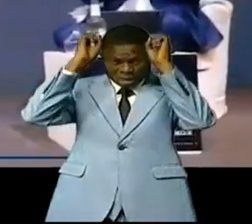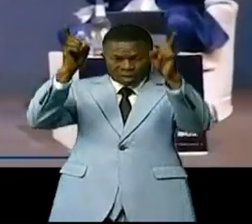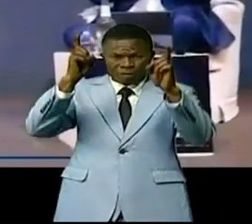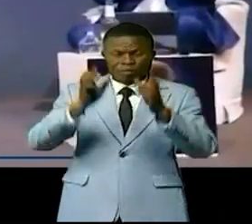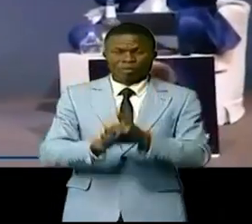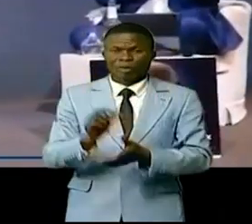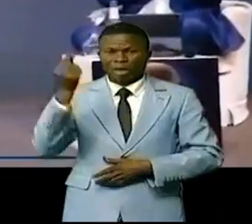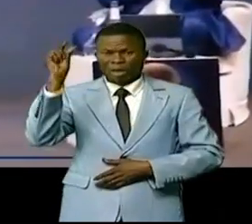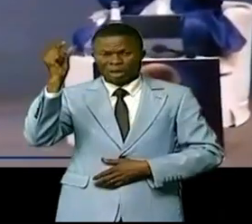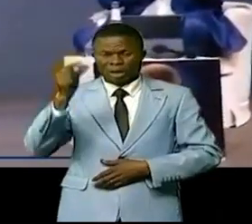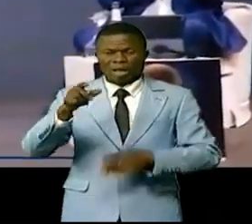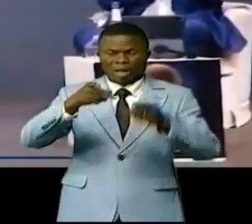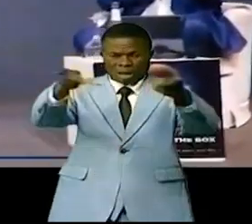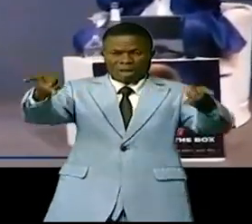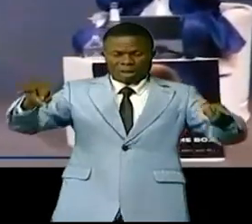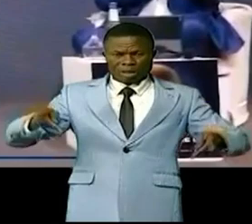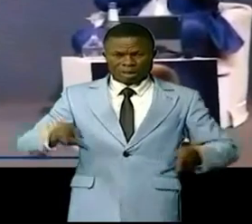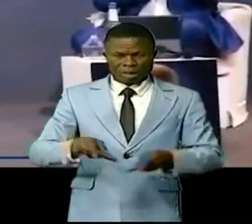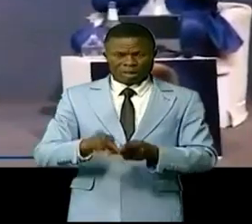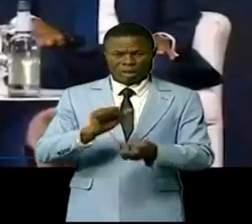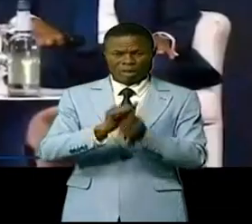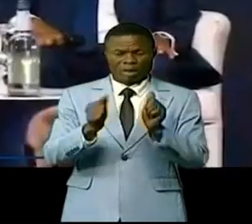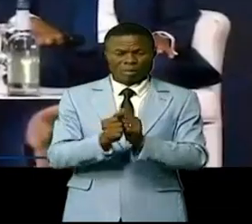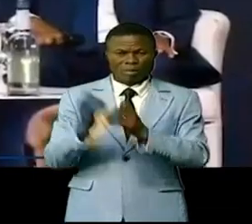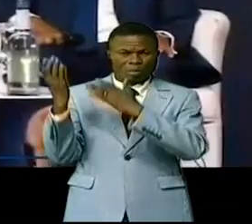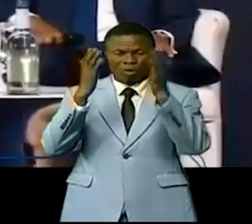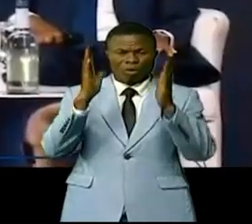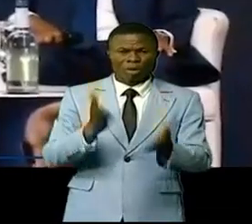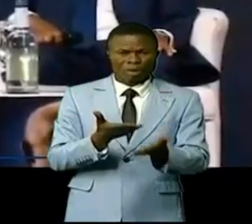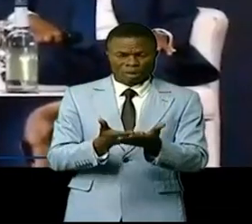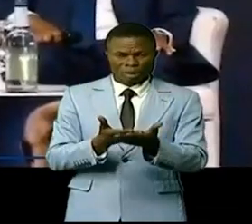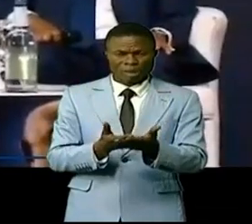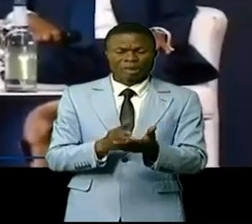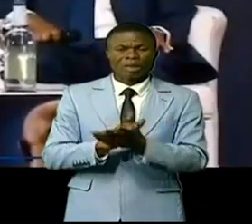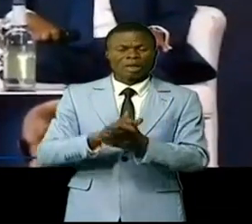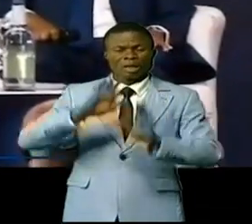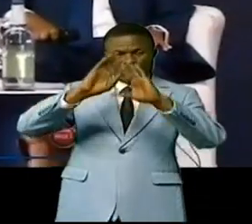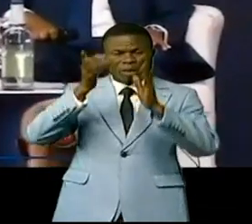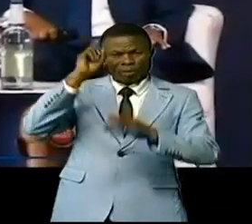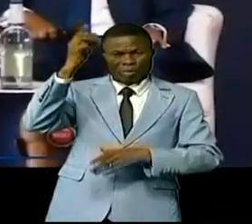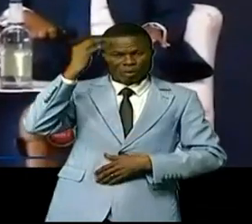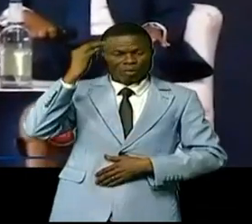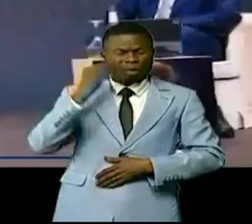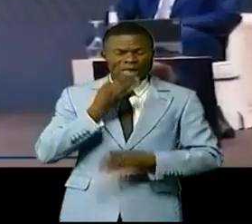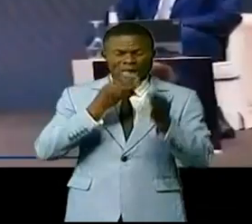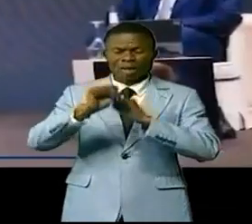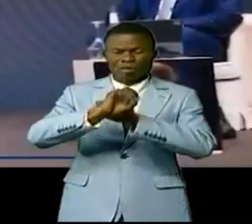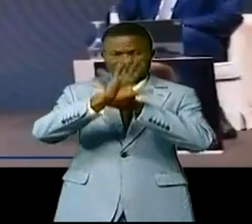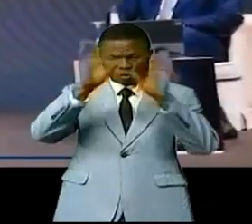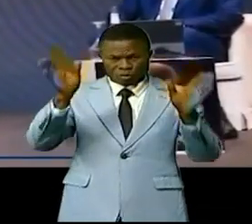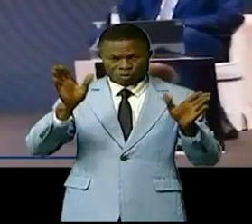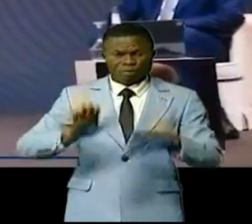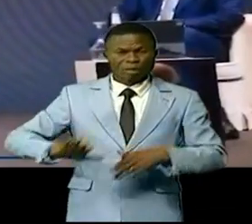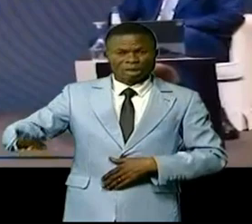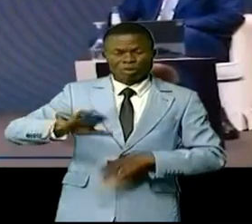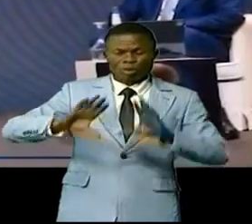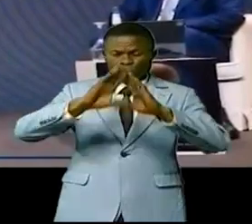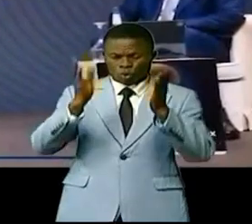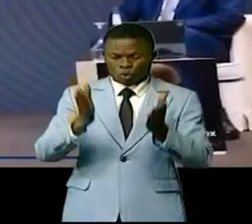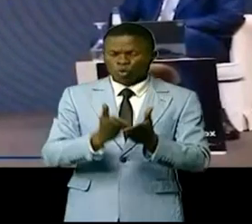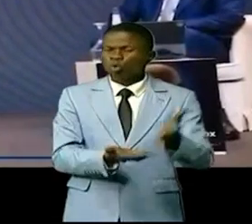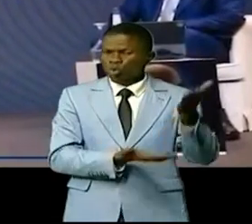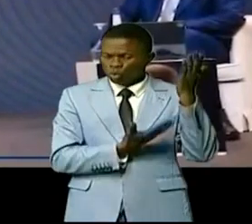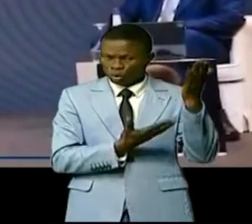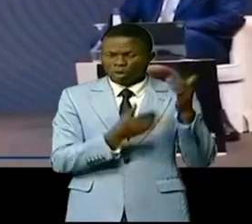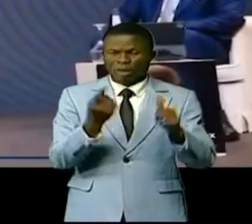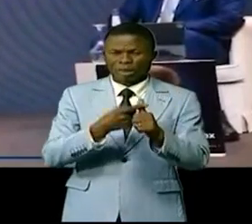mines, de l'environnement et du climat des affaires. À ses interlocuteurs, le Premier ministre a été clair. Dans un pays où tout est priorité, il